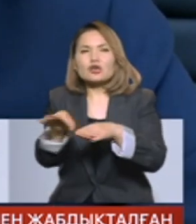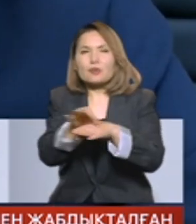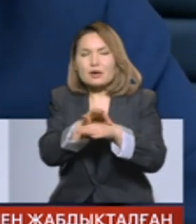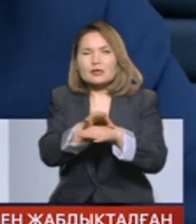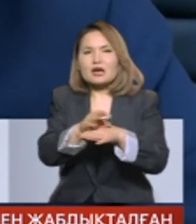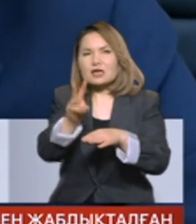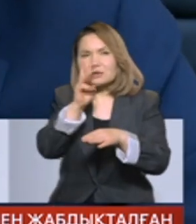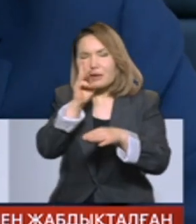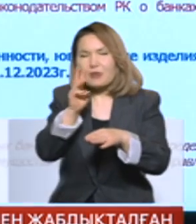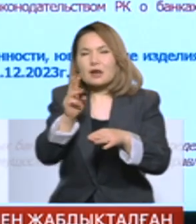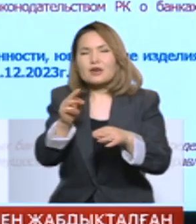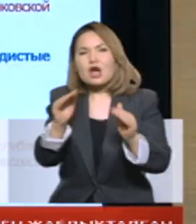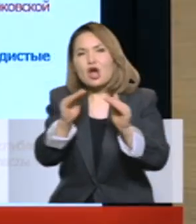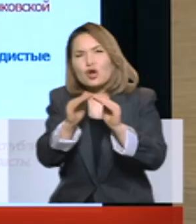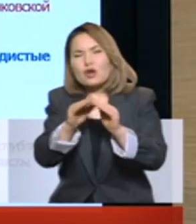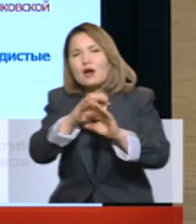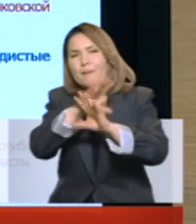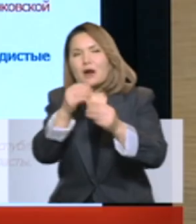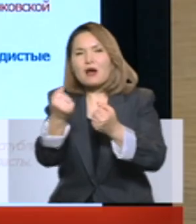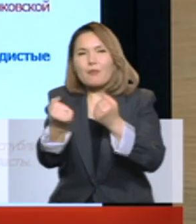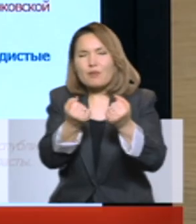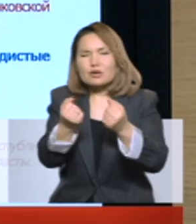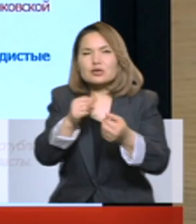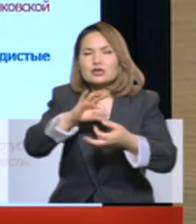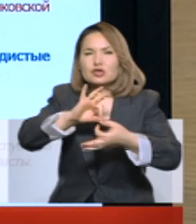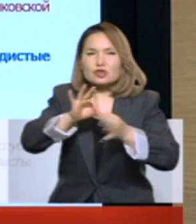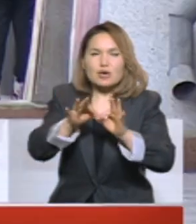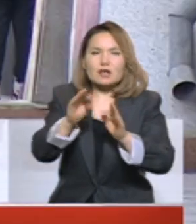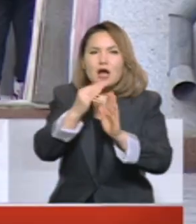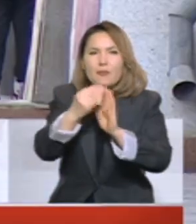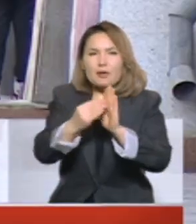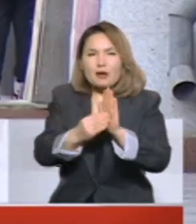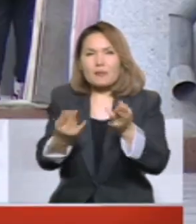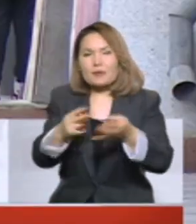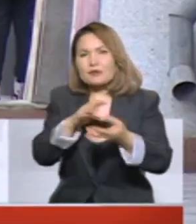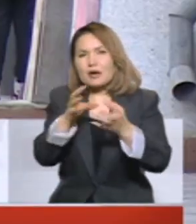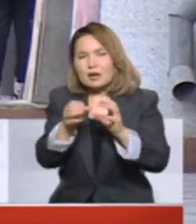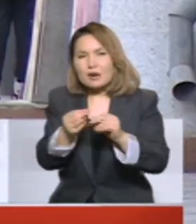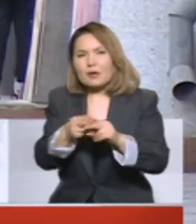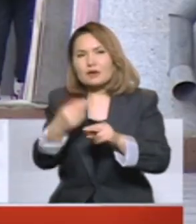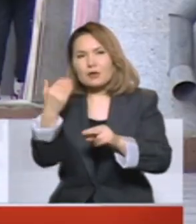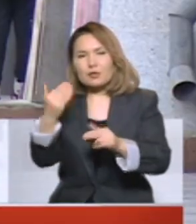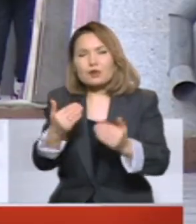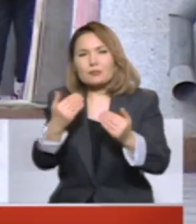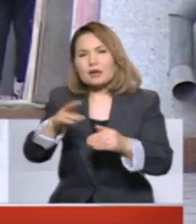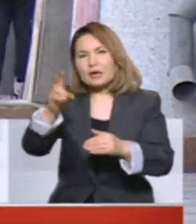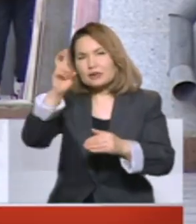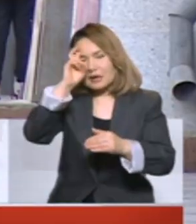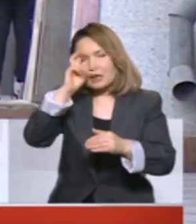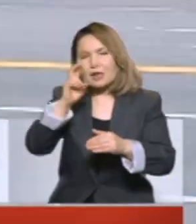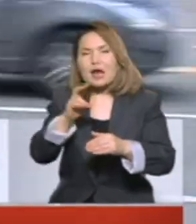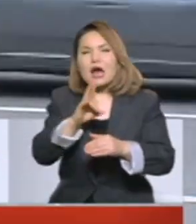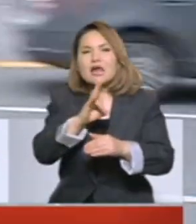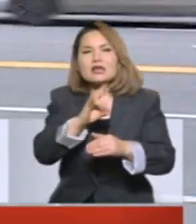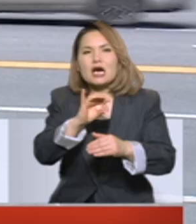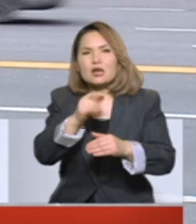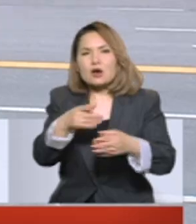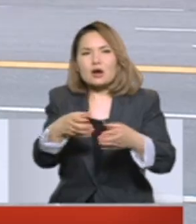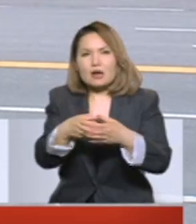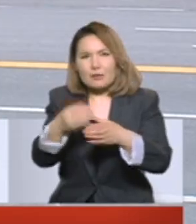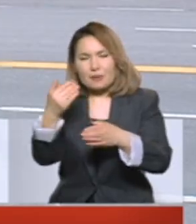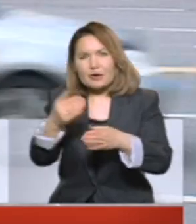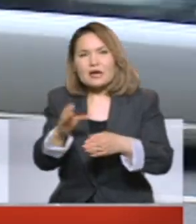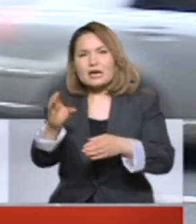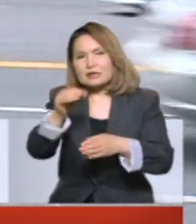тиіс. Барлығы 2,5 миллиондай адам. Десе де олардың 1/3-і ғана декларация тапсырған. Бүгін мемлекеттік кірістер комитеті